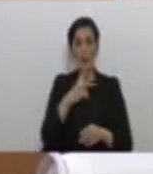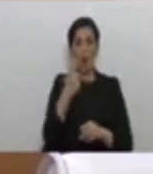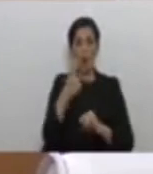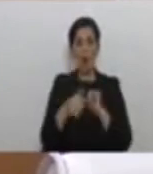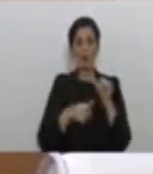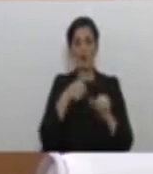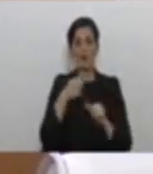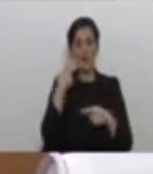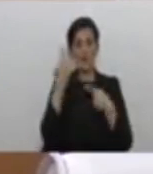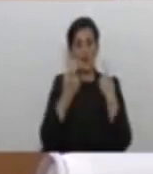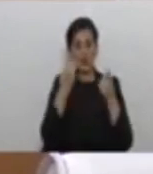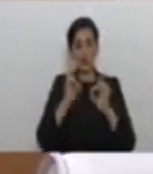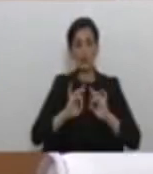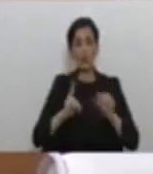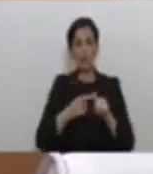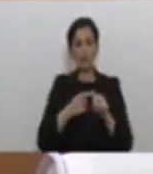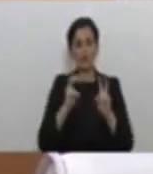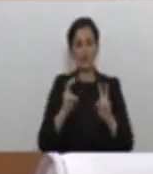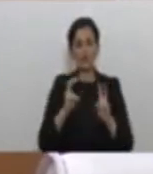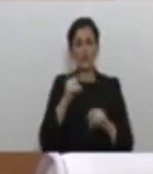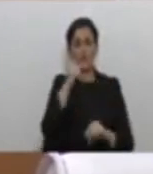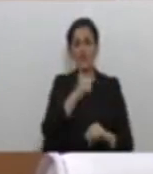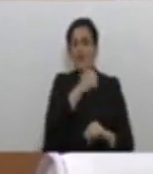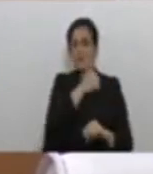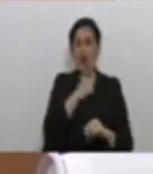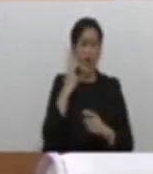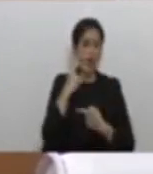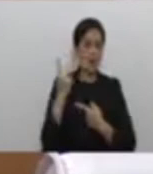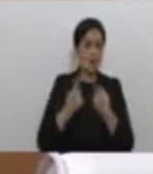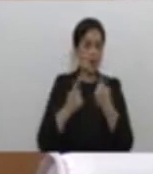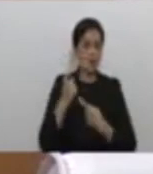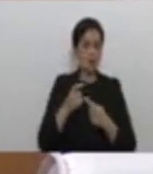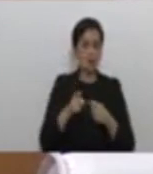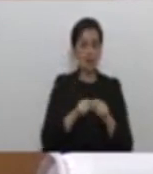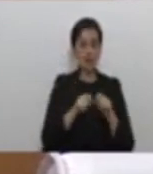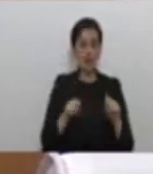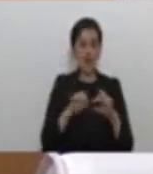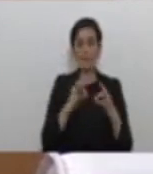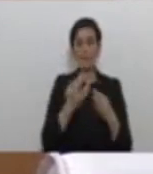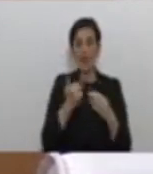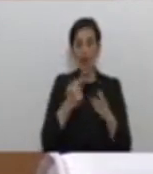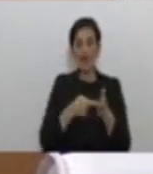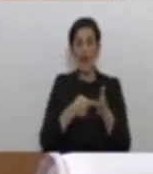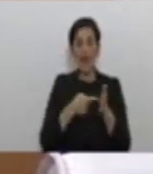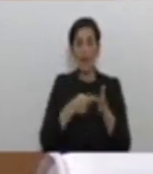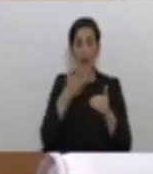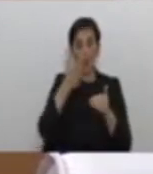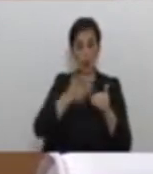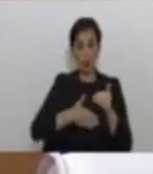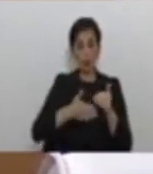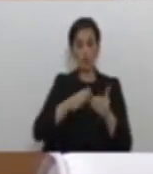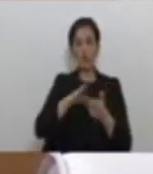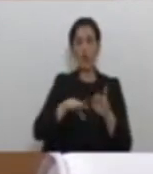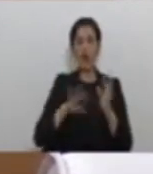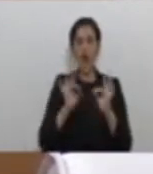გავრცელებული ინფორმაცია ეგრეთ წოდებულ ფარულ მიყურადების შედეგად შექმნილი ფაილების შესახებ და გამოძიების დასრულებამდე სრულიად უაპელაციო და